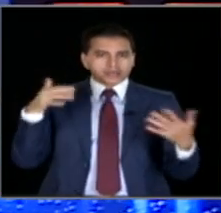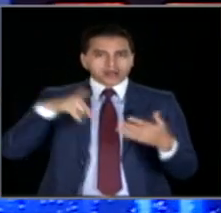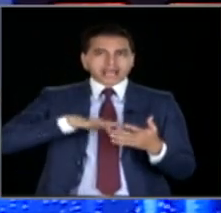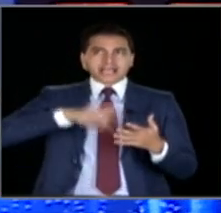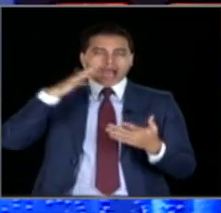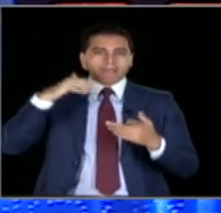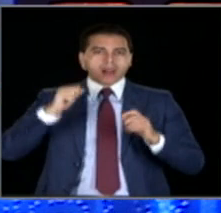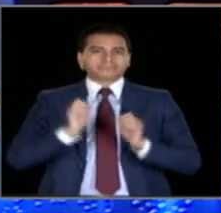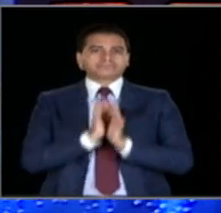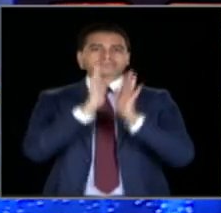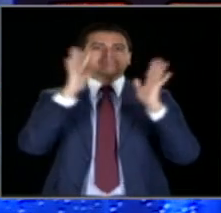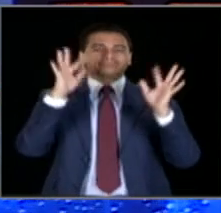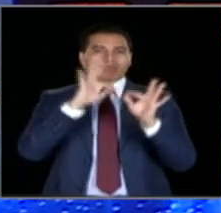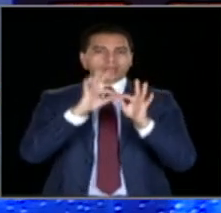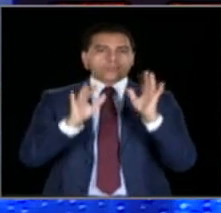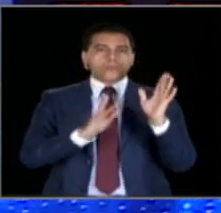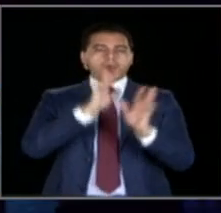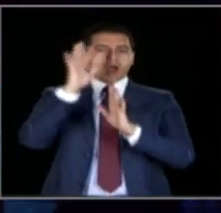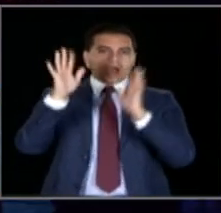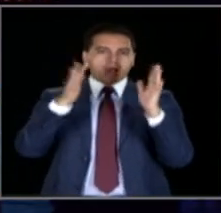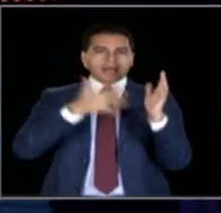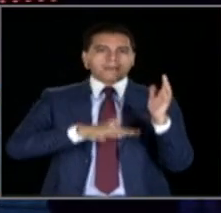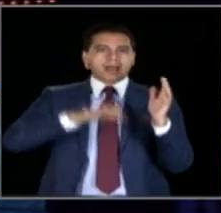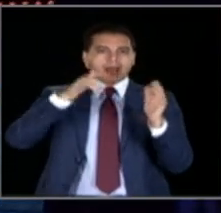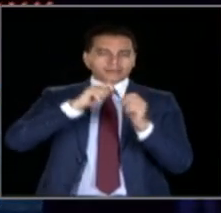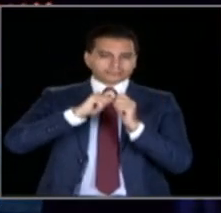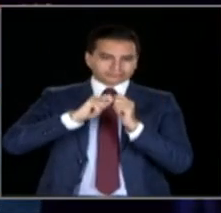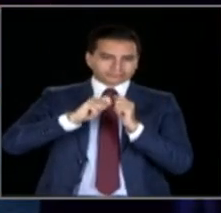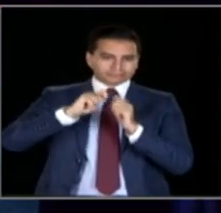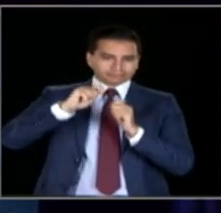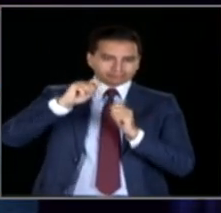أعلى نقطة فيها 1670 متر،